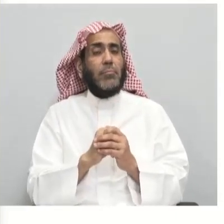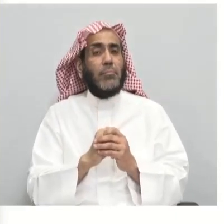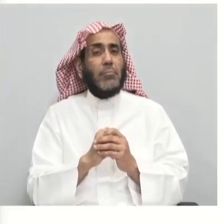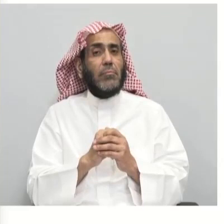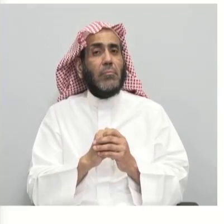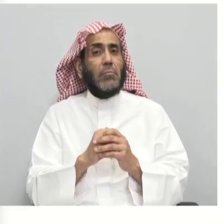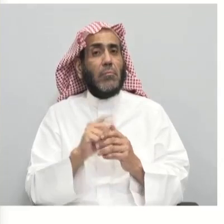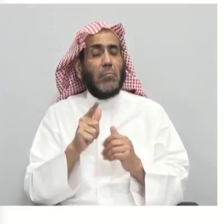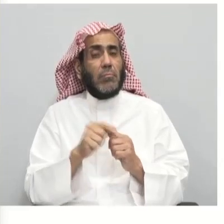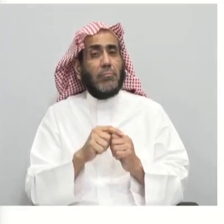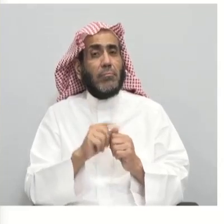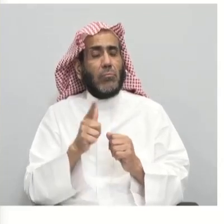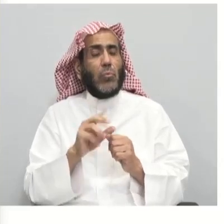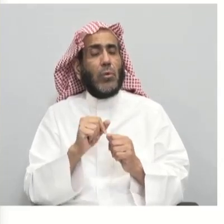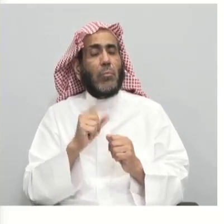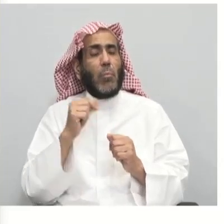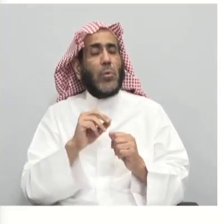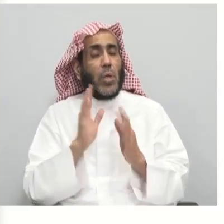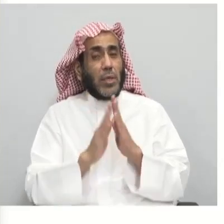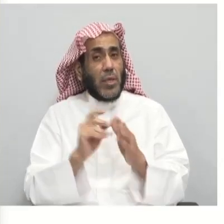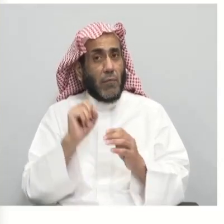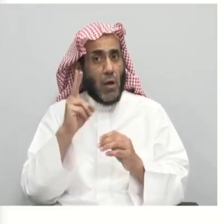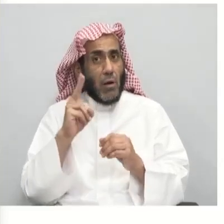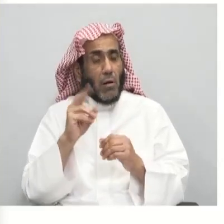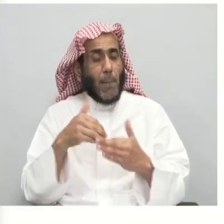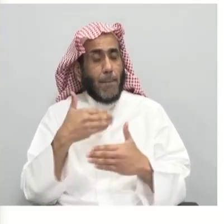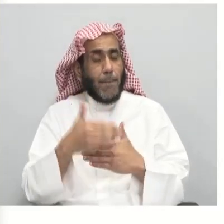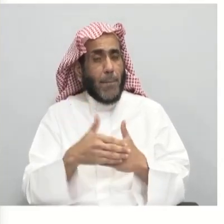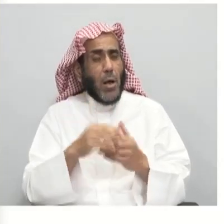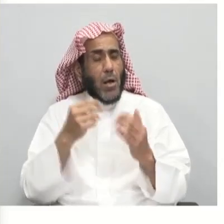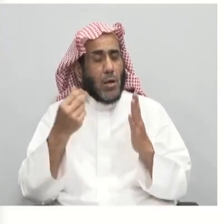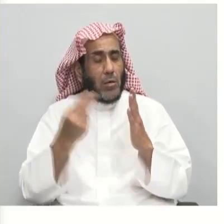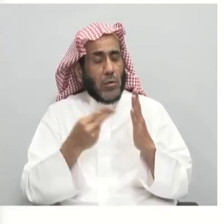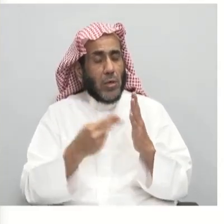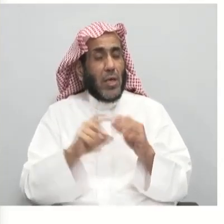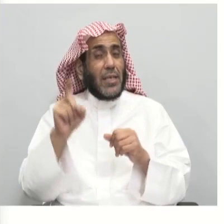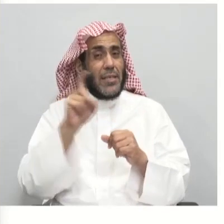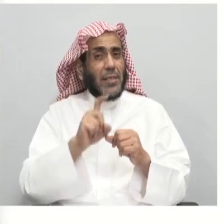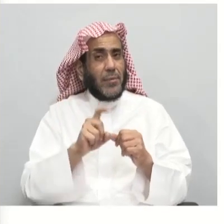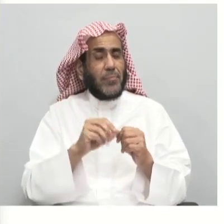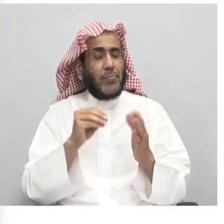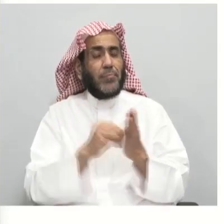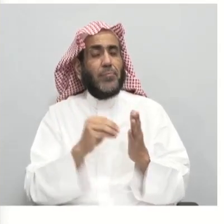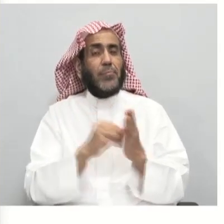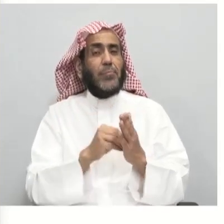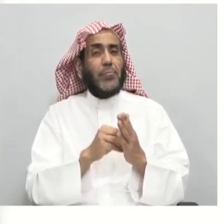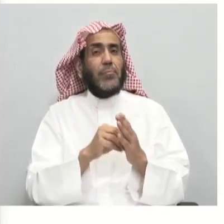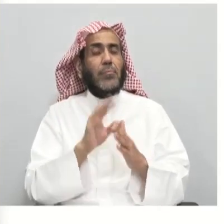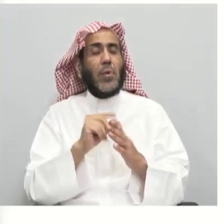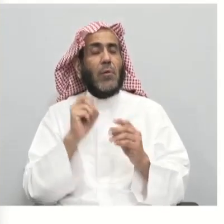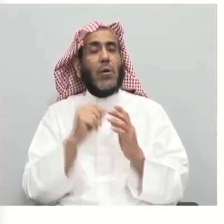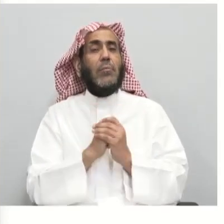اقوم بتحديد الافكار بعد ذلك اكتب اسئله على هذه